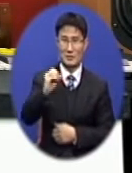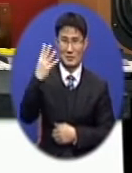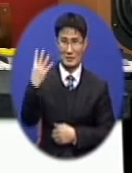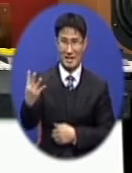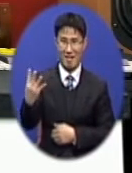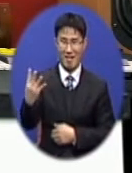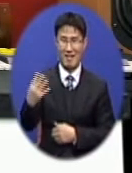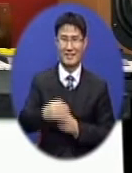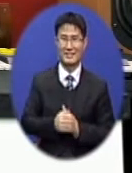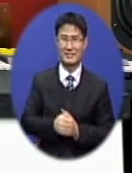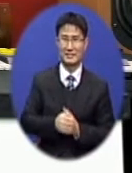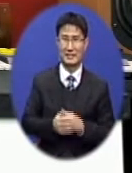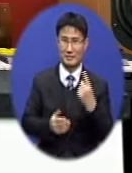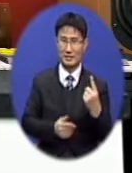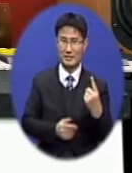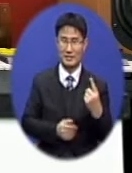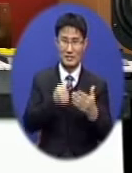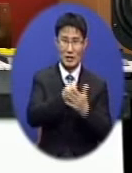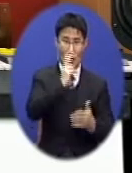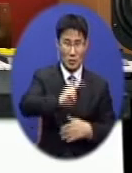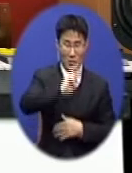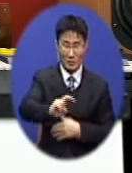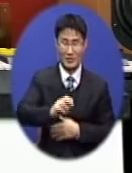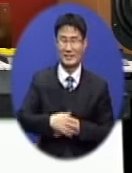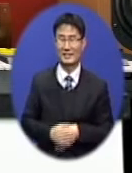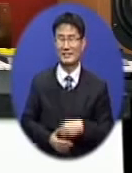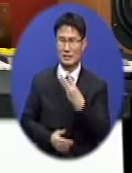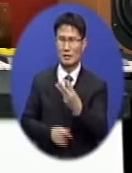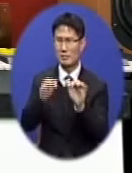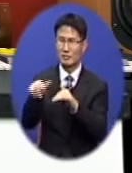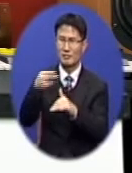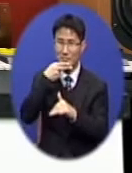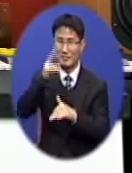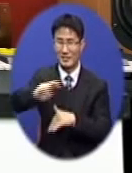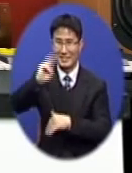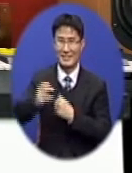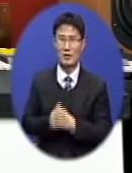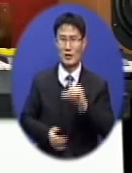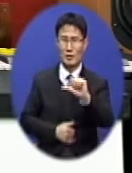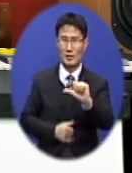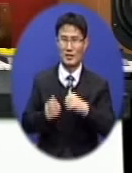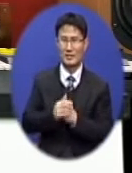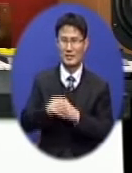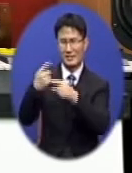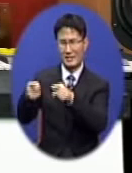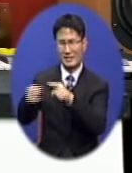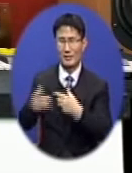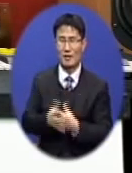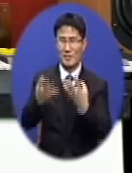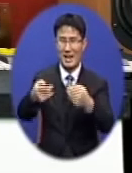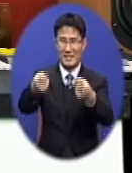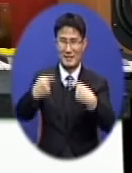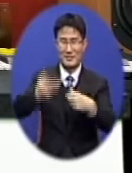060-608-1004 예, 1번 지정곡 노래 부르기, 3번 무반주 노래 부르기, 그리고 5번 시청자 심사로도 많은